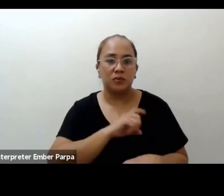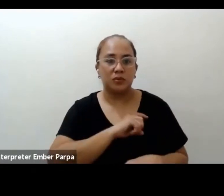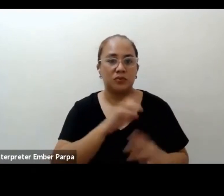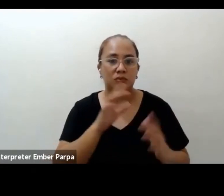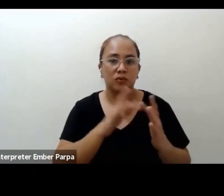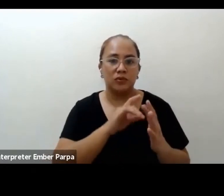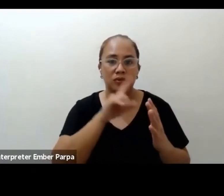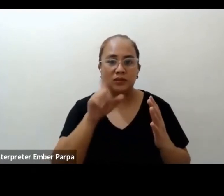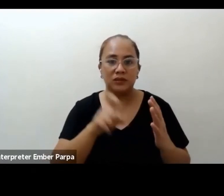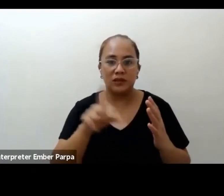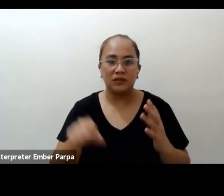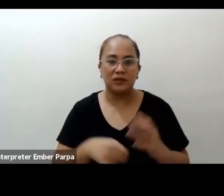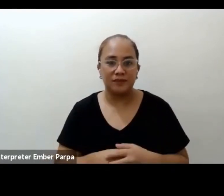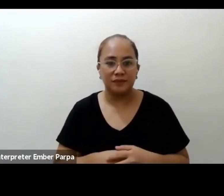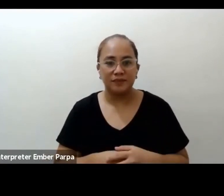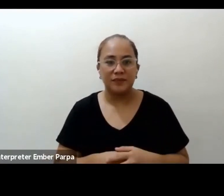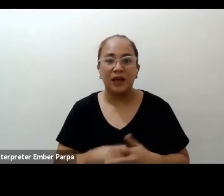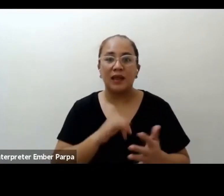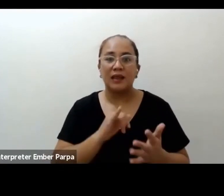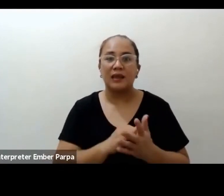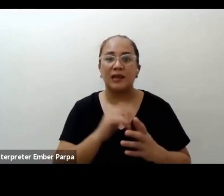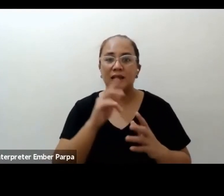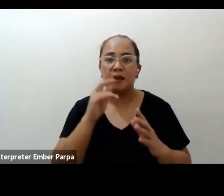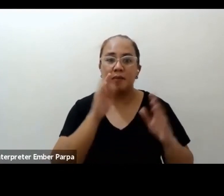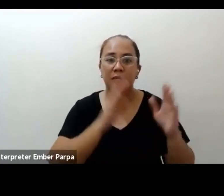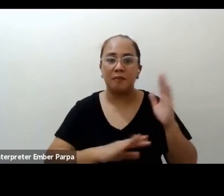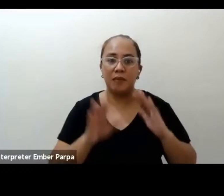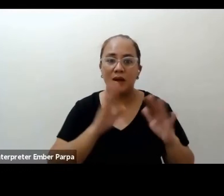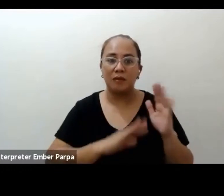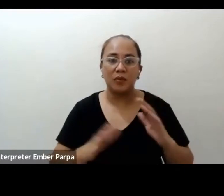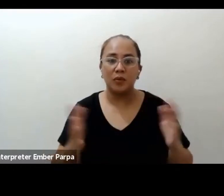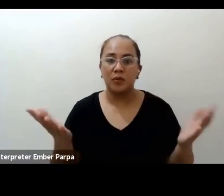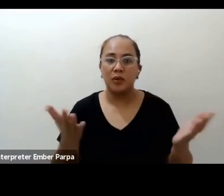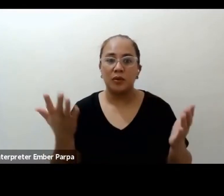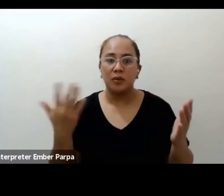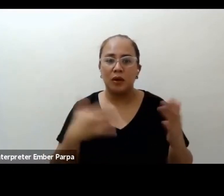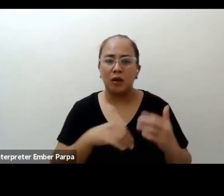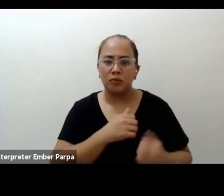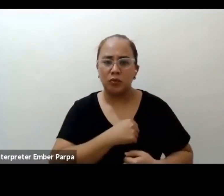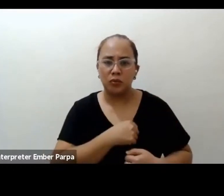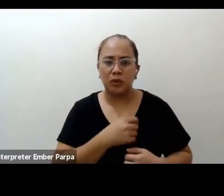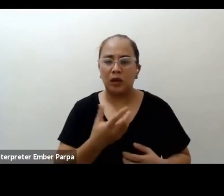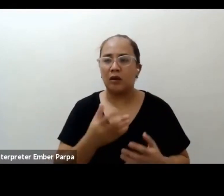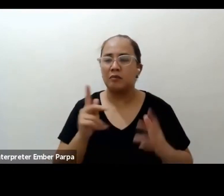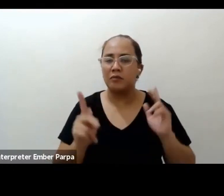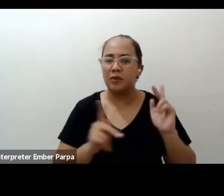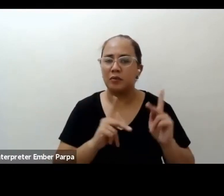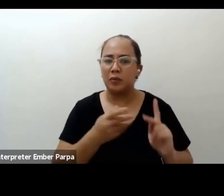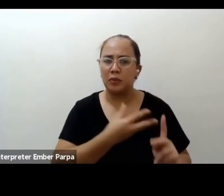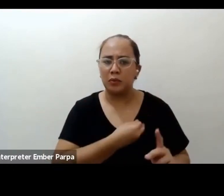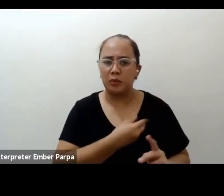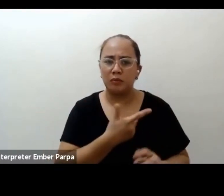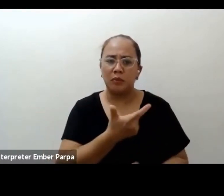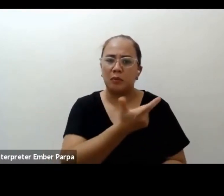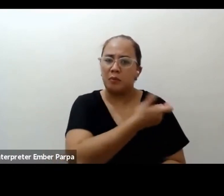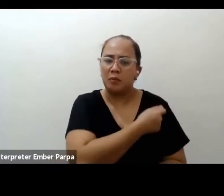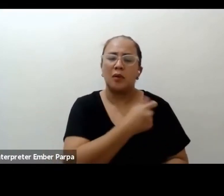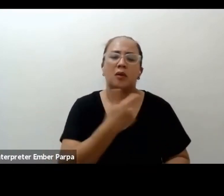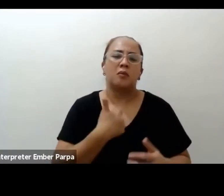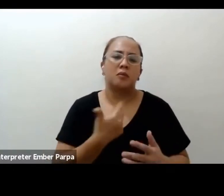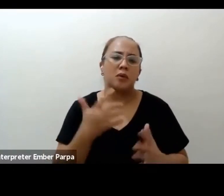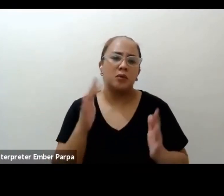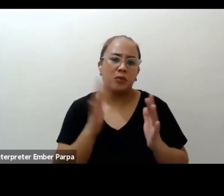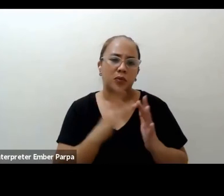tracing? Ayun, yan nga ang problema natin. Kung saan-saan pumapasok ang militar, kaya takot ang mga taong magpabakuna,